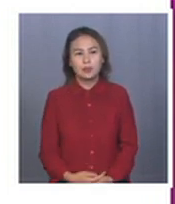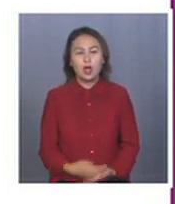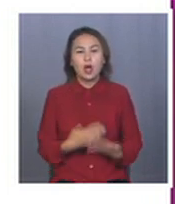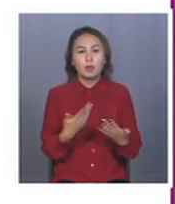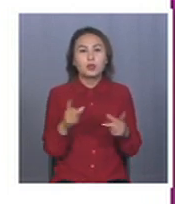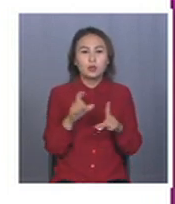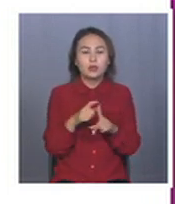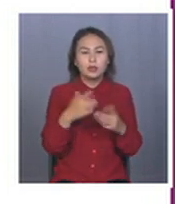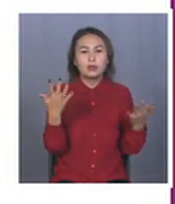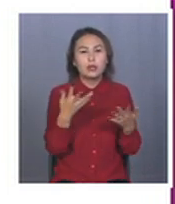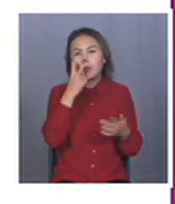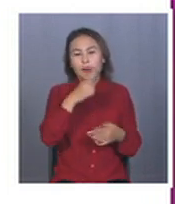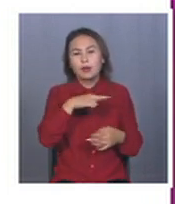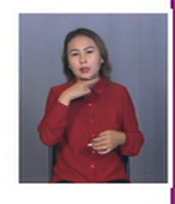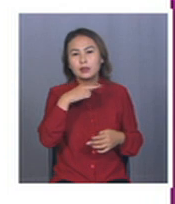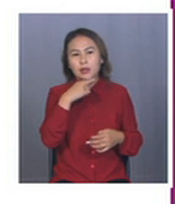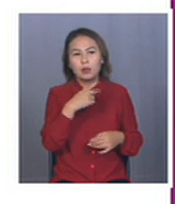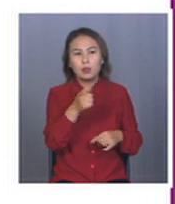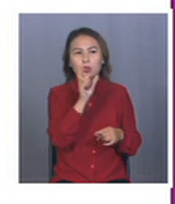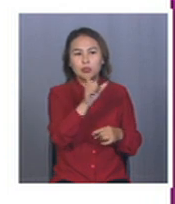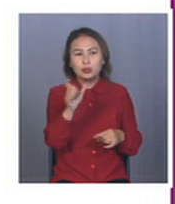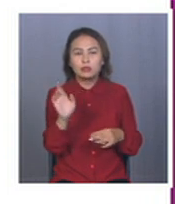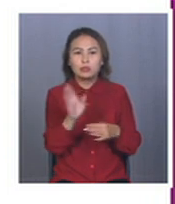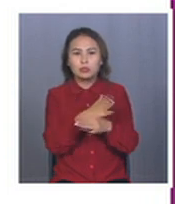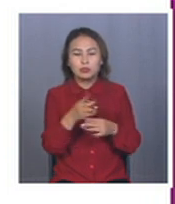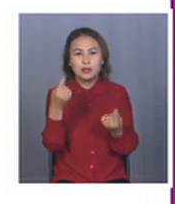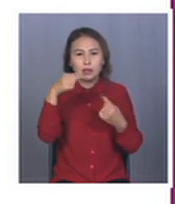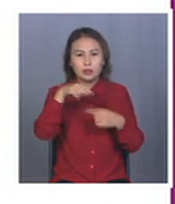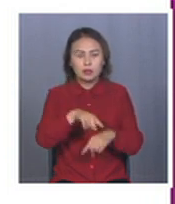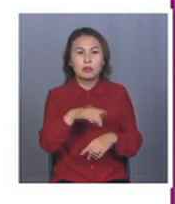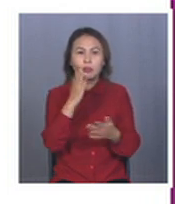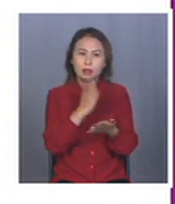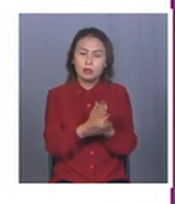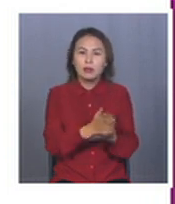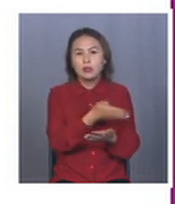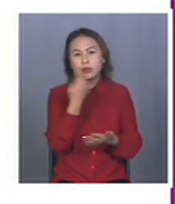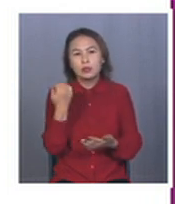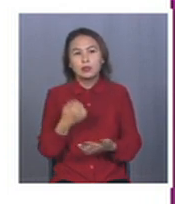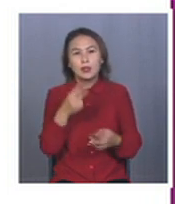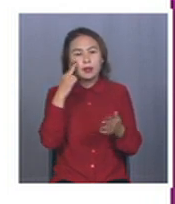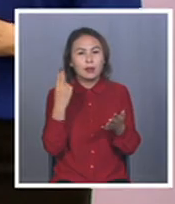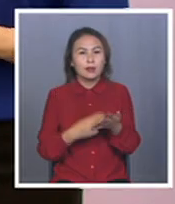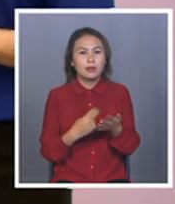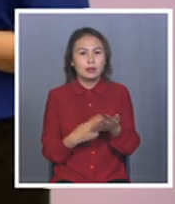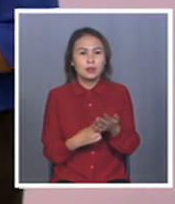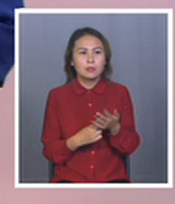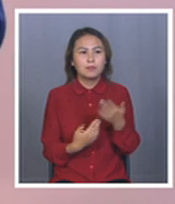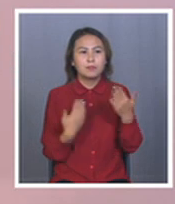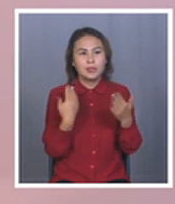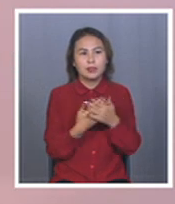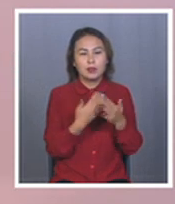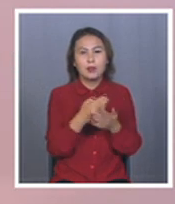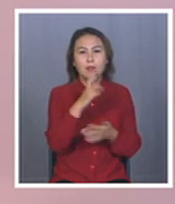нені байқадыңдар? Буын үндестігіне сәйкес келіп тұр ма? Дәлелдейміз. Мысалға, барса